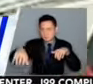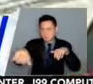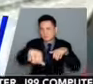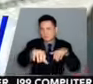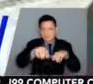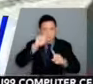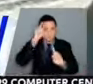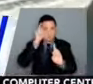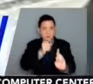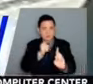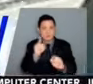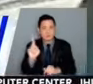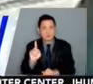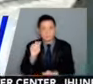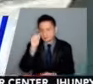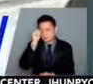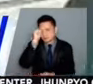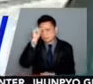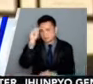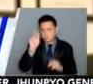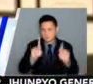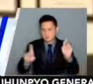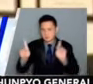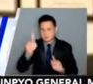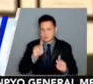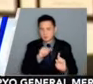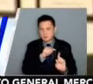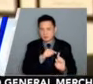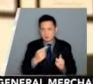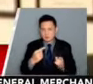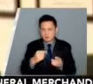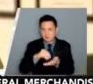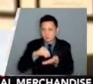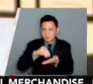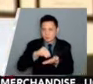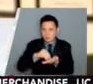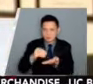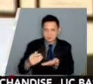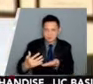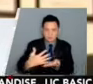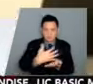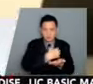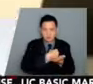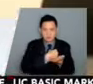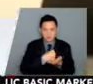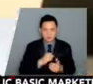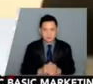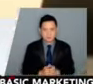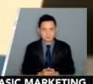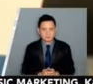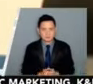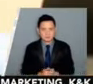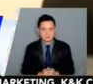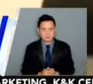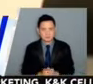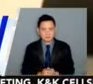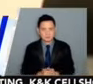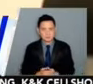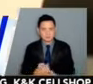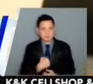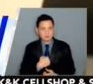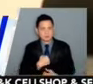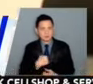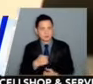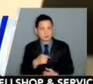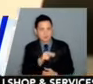mga Indian national na nagpapautang. Nag-iikot po kami. Pag may nakita kaming Bombay, titingnan namin kung maniningil na po siya.